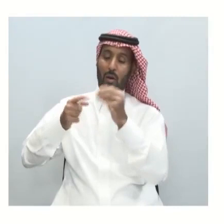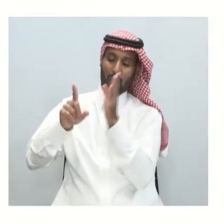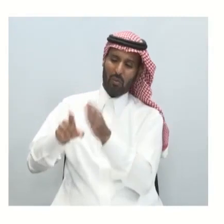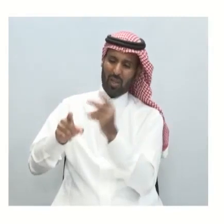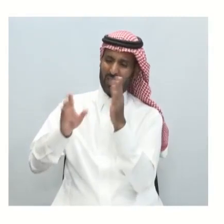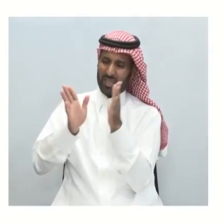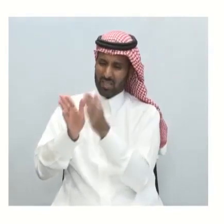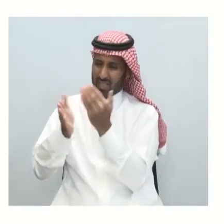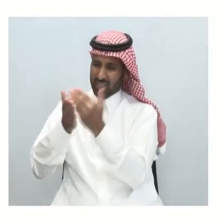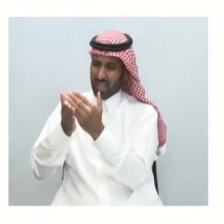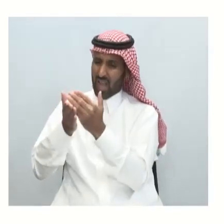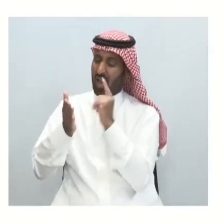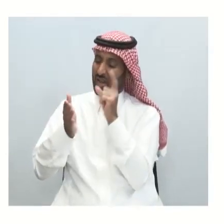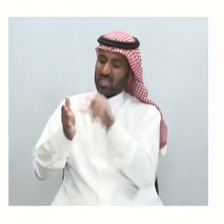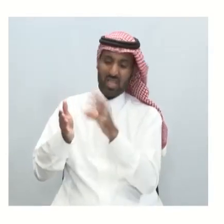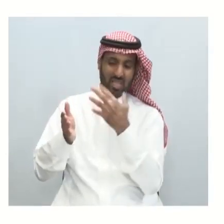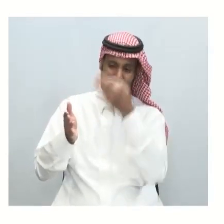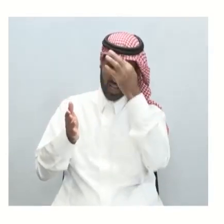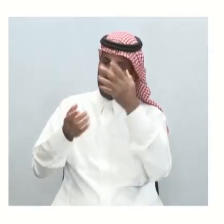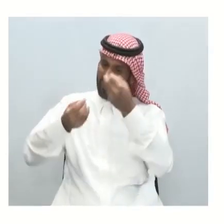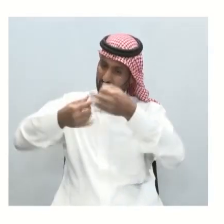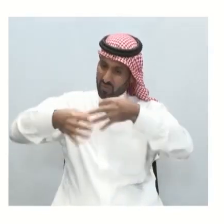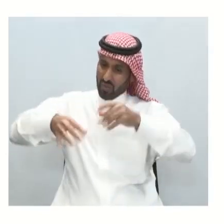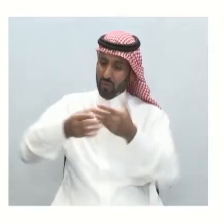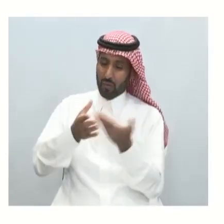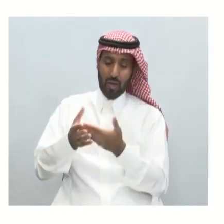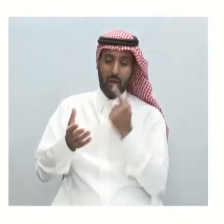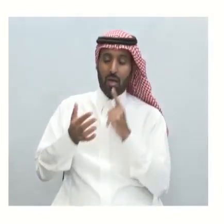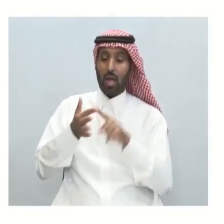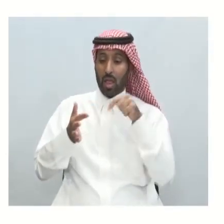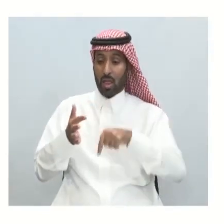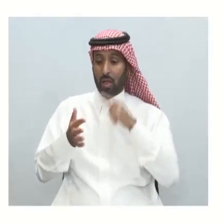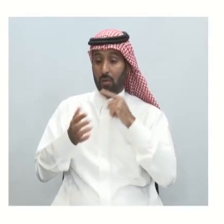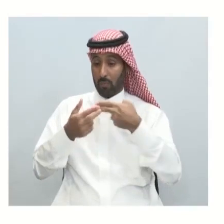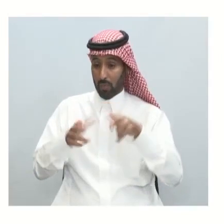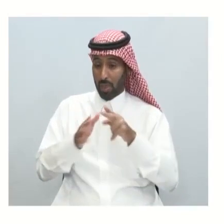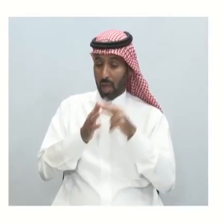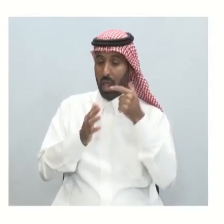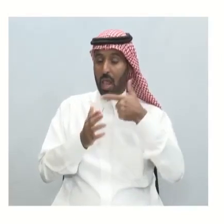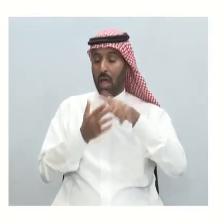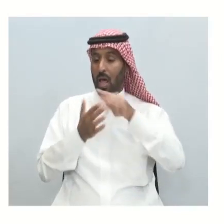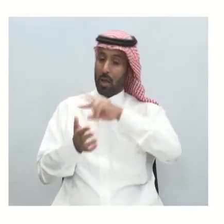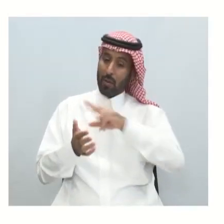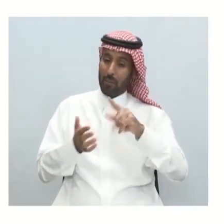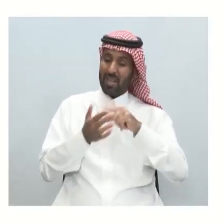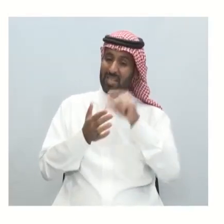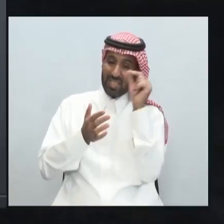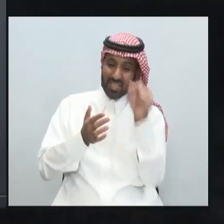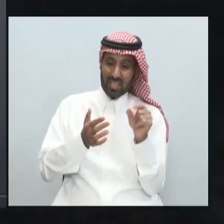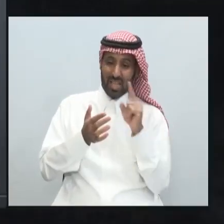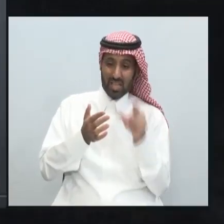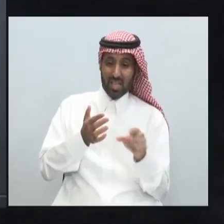والقطبيه وشكل الجزيء وقابليه ذوبان الجزيئات القطبيه اليوم سنبدا في القطبيه الجزيئيه في الحصه